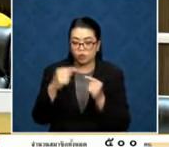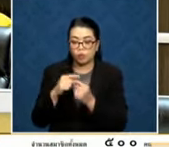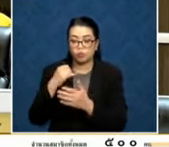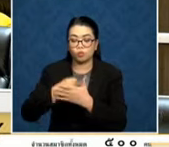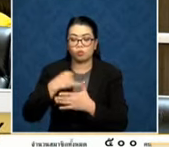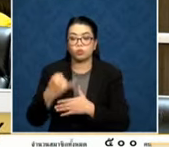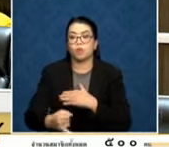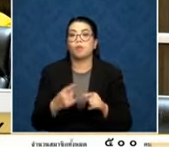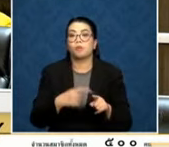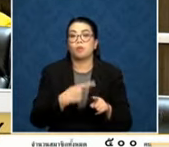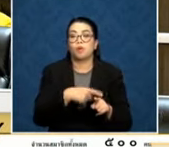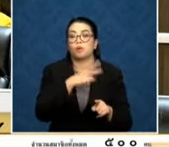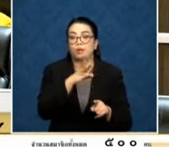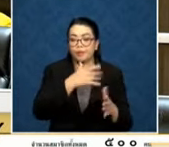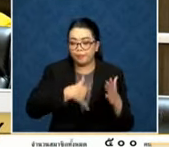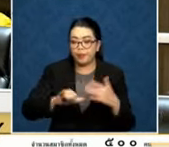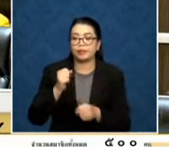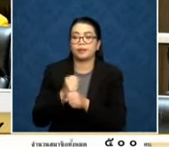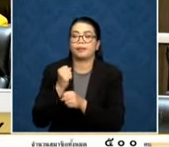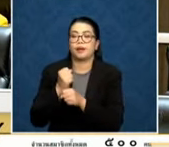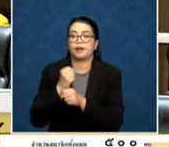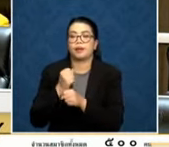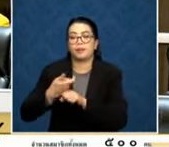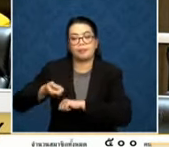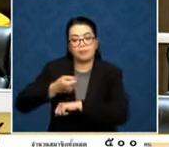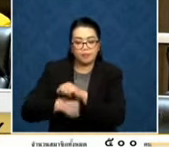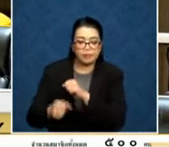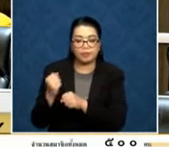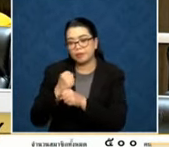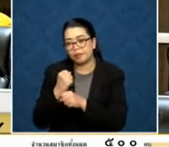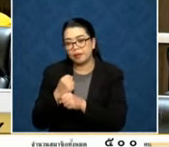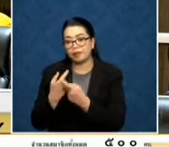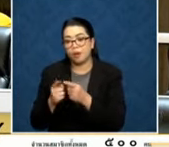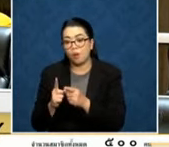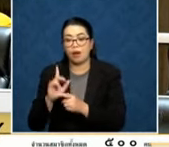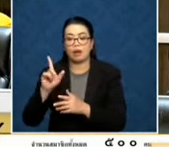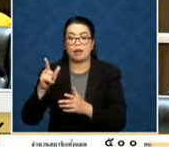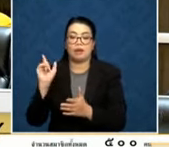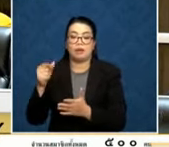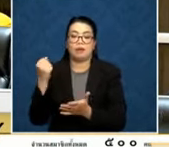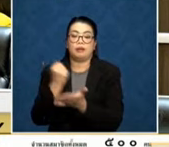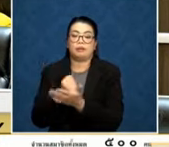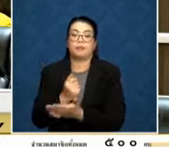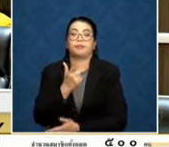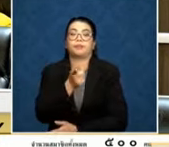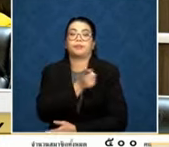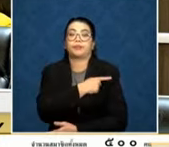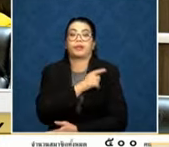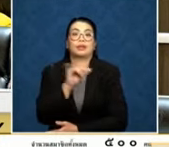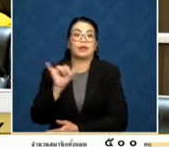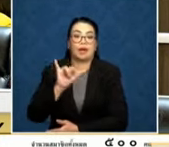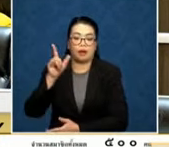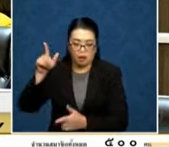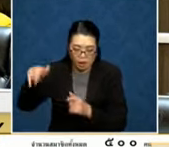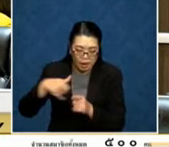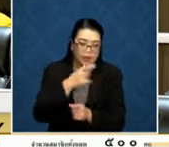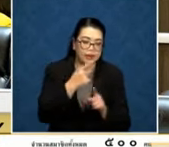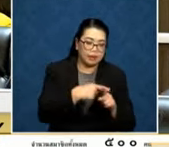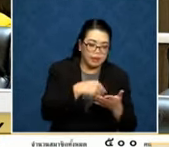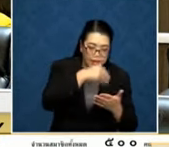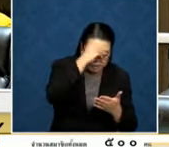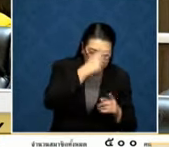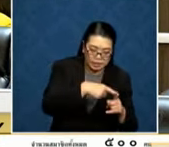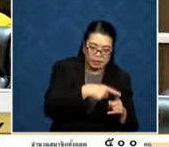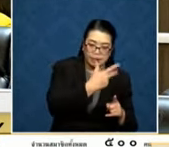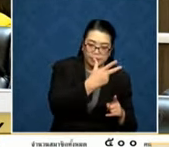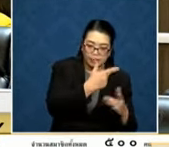จบ 6เดือนก็ไปทำงานแต่เมื่องเนื่องจากว่าสิิเกตมันยังไม่ยังไม่ได้มาตรฐานก็ออกมาเรียนต่ออีก 3เดือนแล้ว